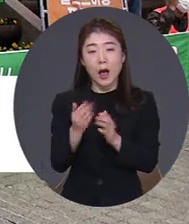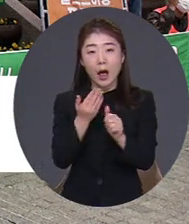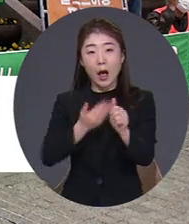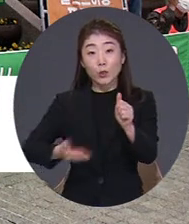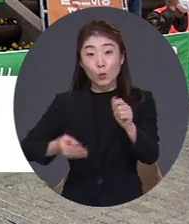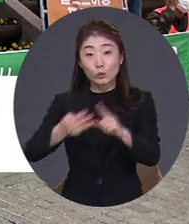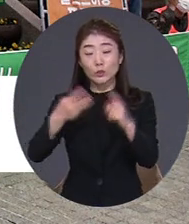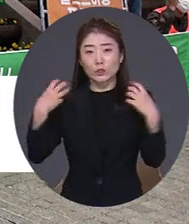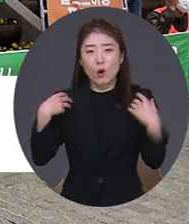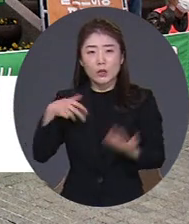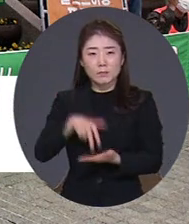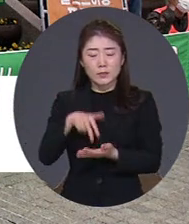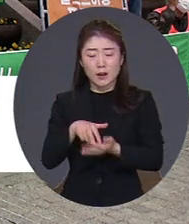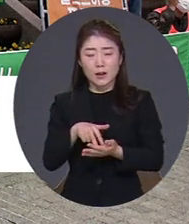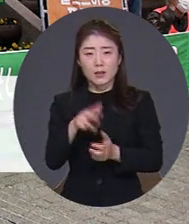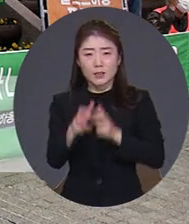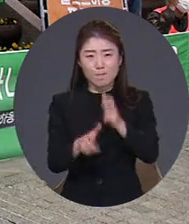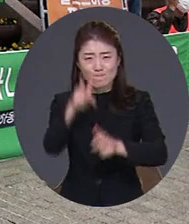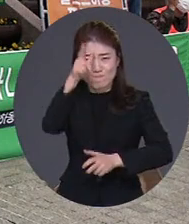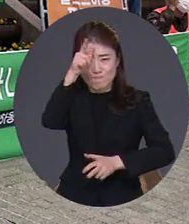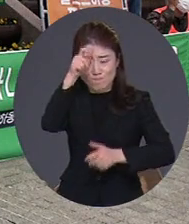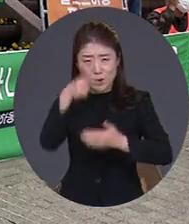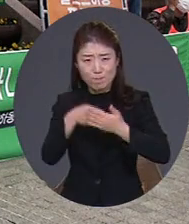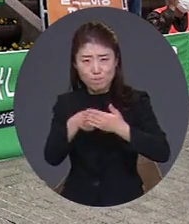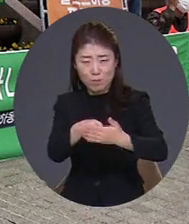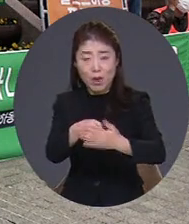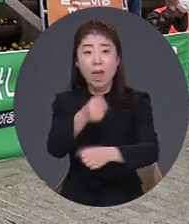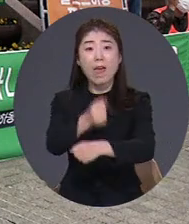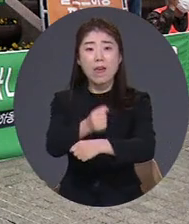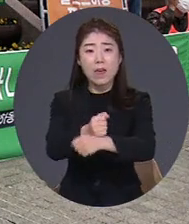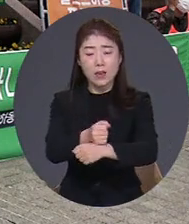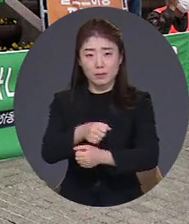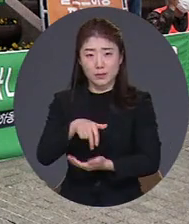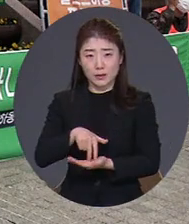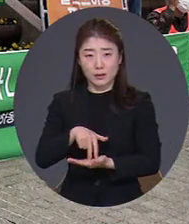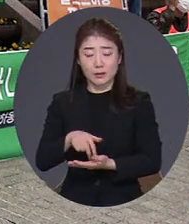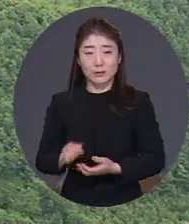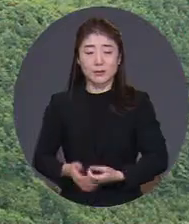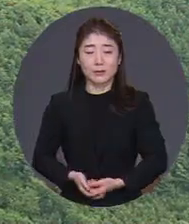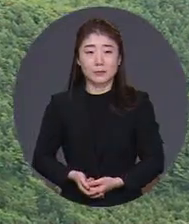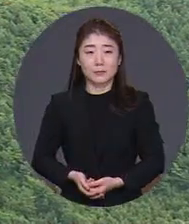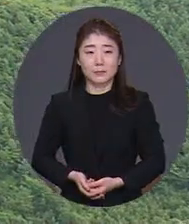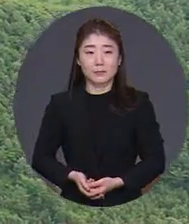사업을 강행하겠다는 의지를 굽히지 않고 있습니다. 이종승 기자의 보도입니다.